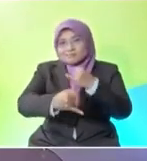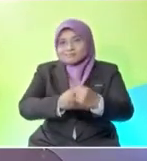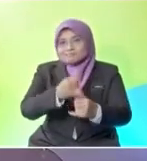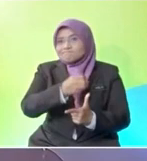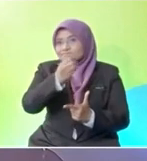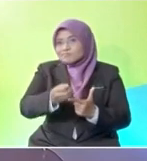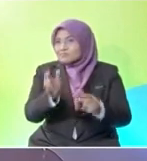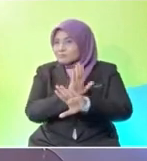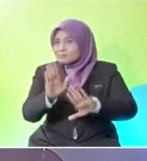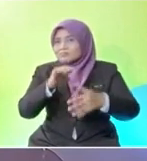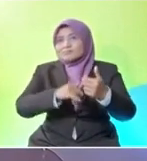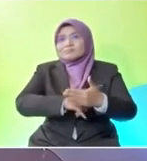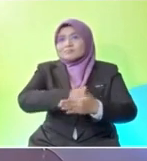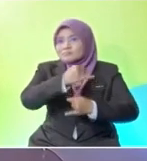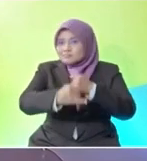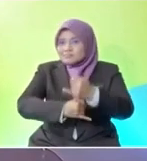sebelum